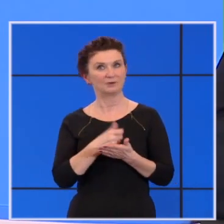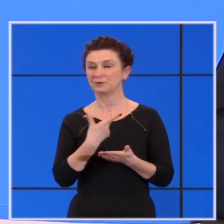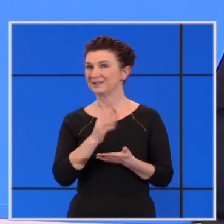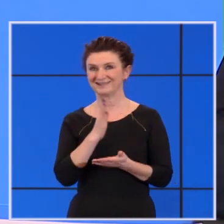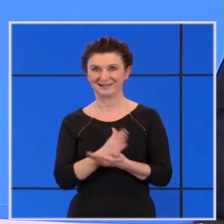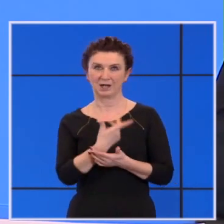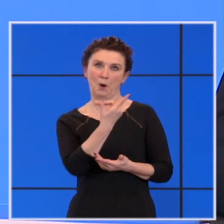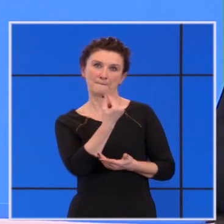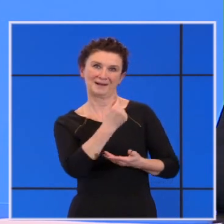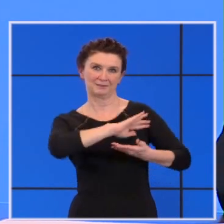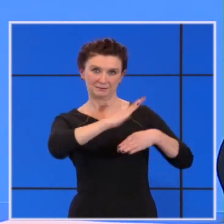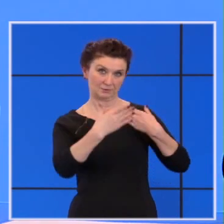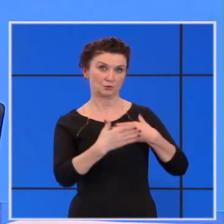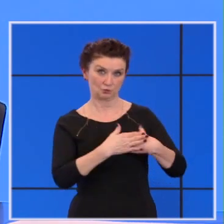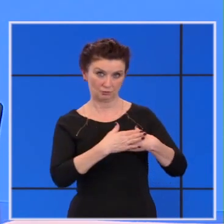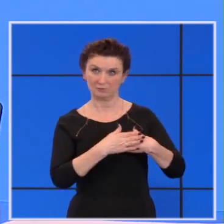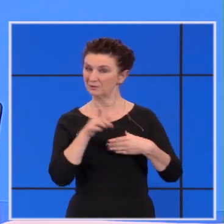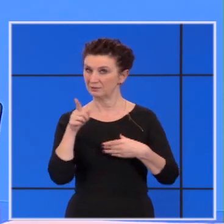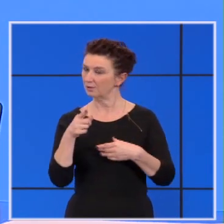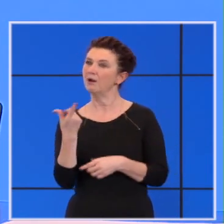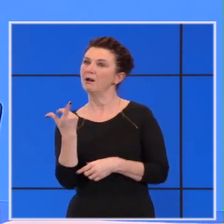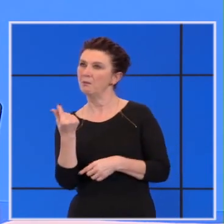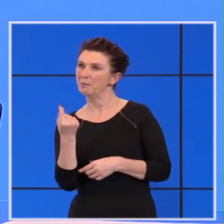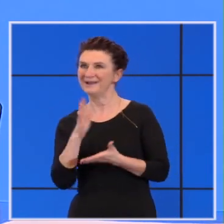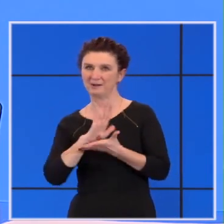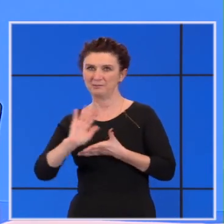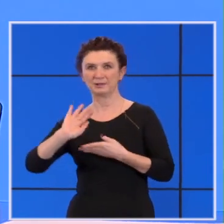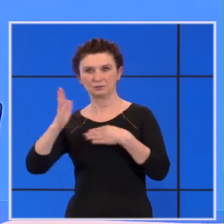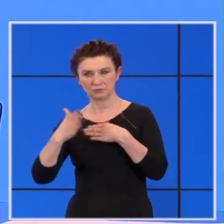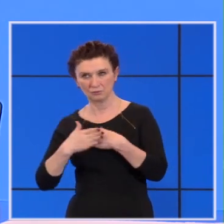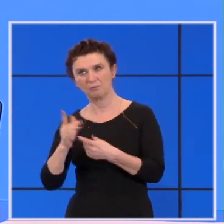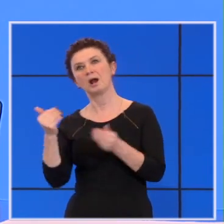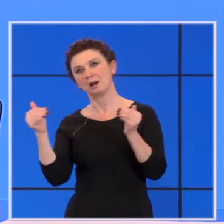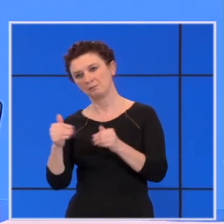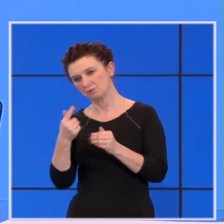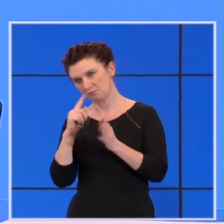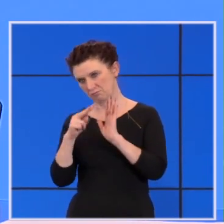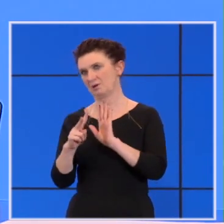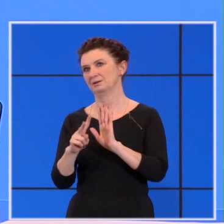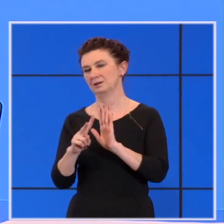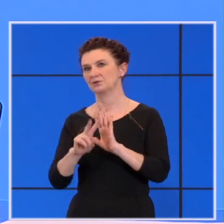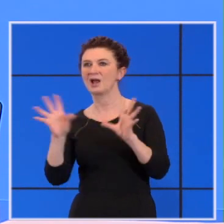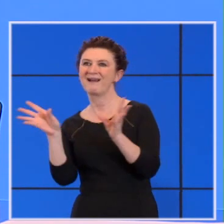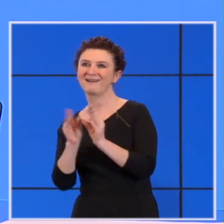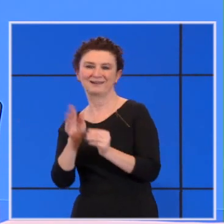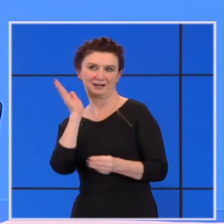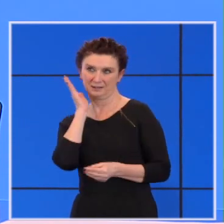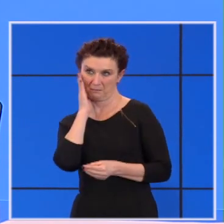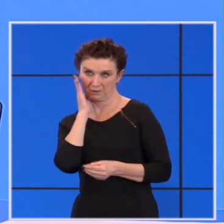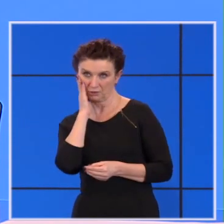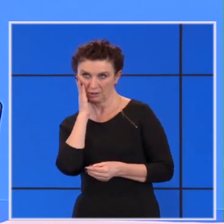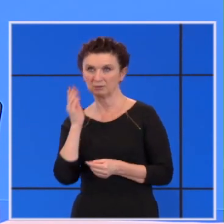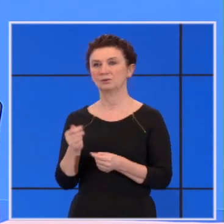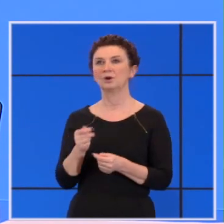że mieszkają ze sobą. Jak sama nazwa wskazuje, musi być para, więc musi być zgoda jednej i drugiej strony do